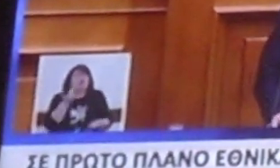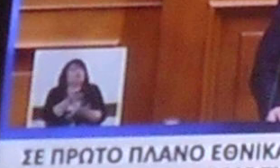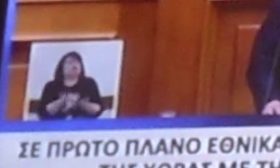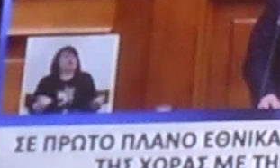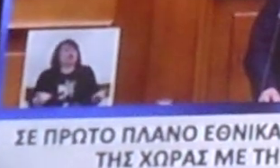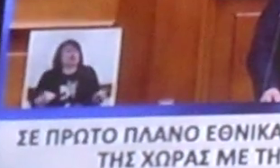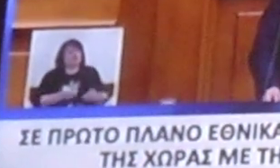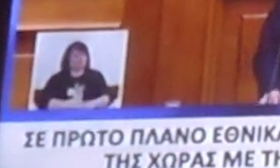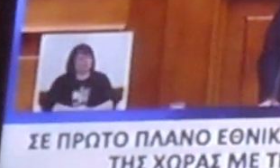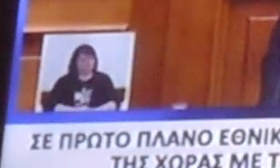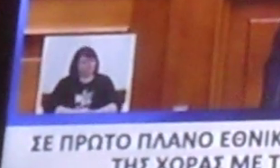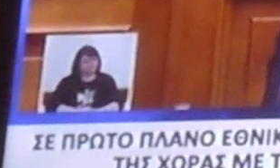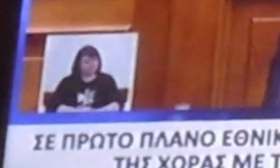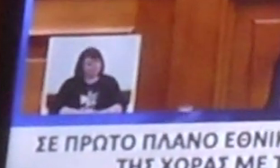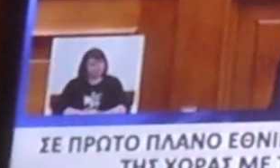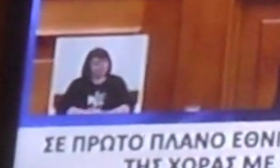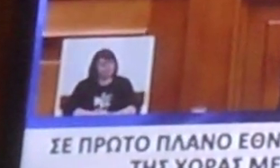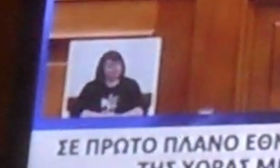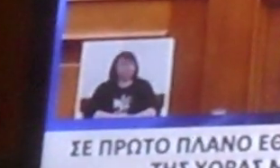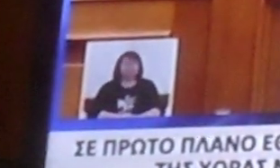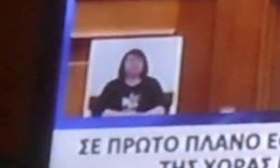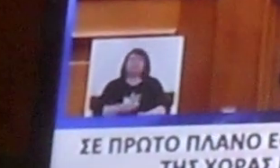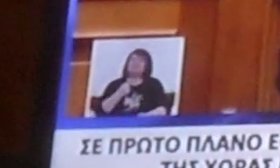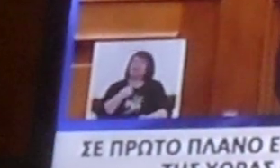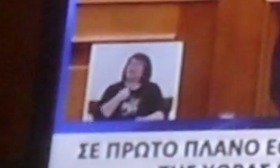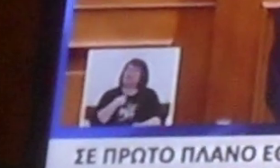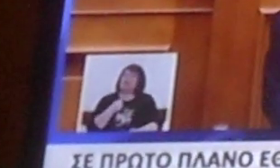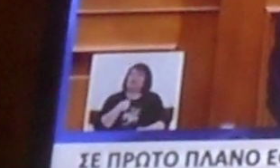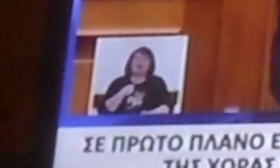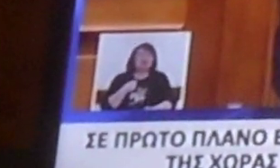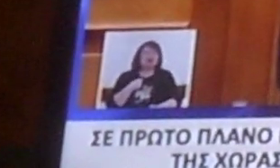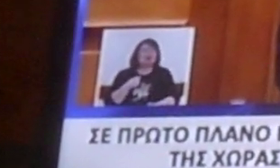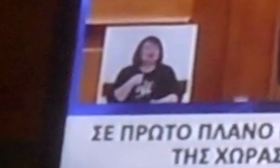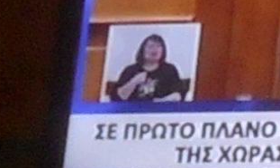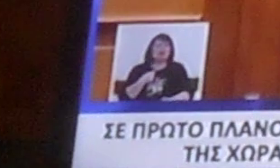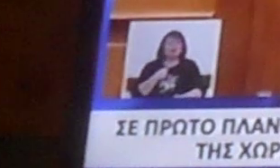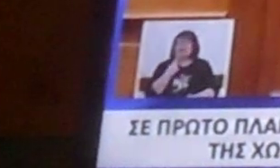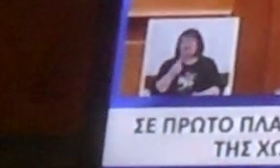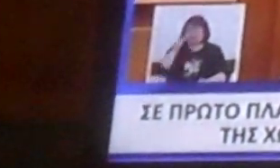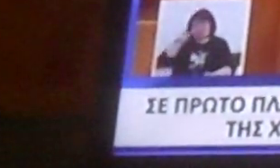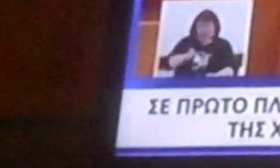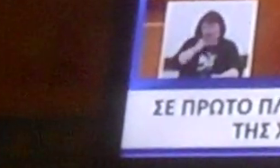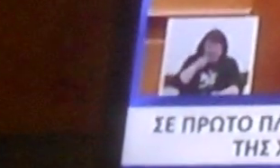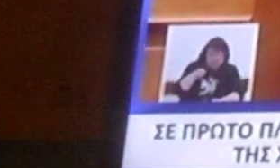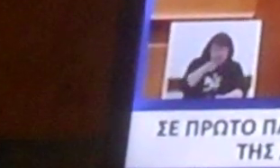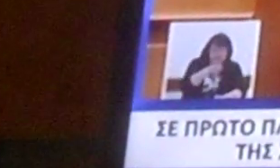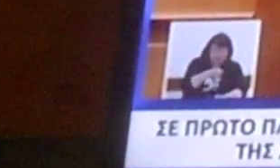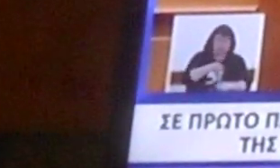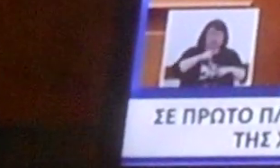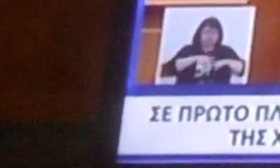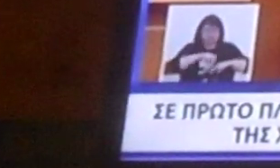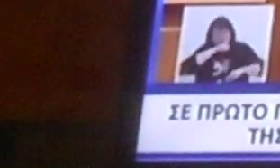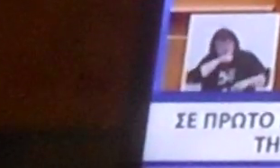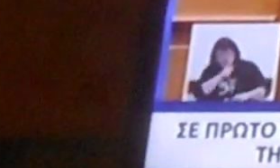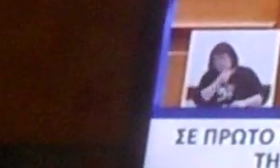στεναχωριέμαι όμως, γιατί άλλοι δύο, ο Στίγκας και ο Νατσιός, έχουν εγκλωβίσει ψήφους πατριωτικούς. Αυτό πούλησαν προς τα